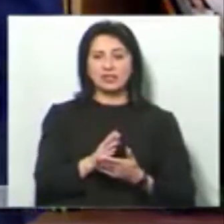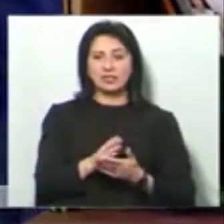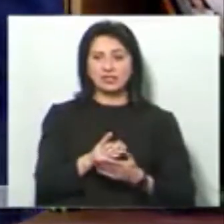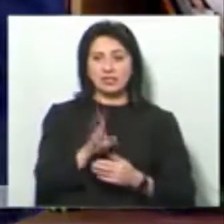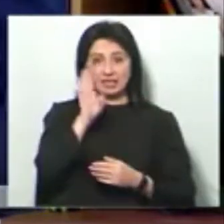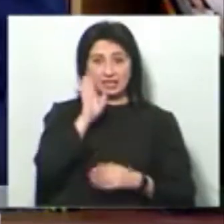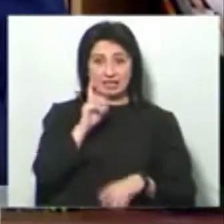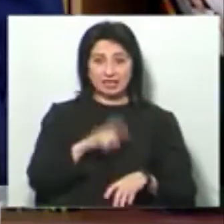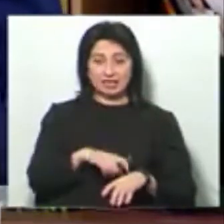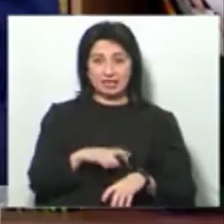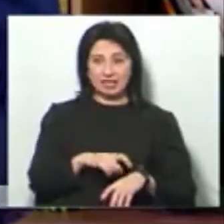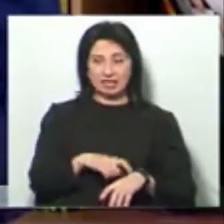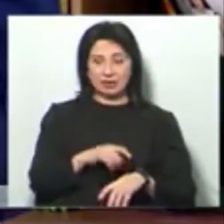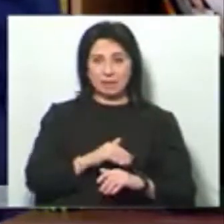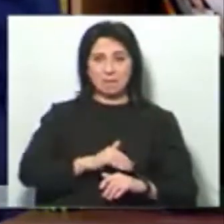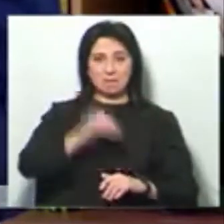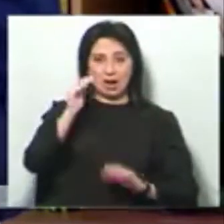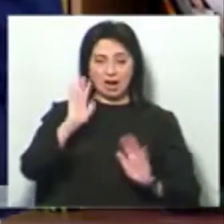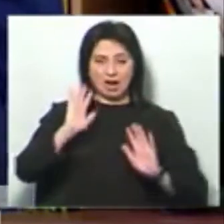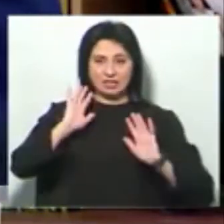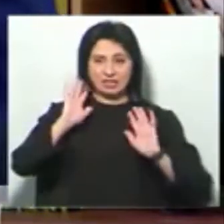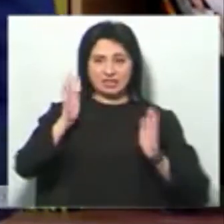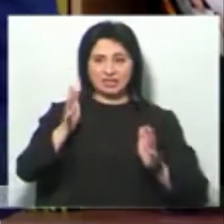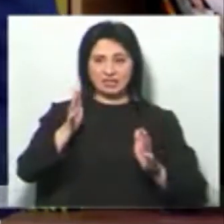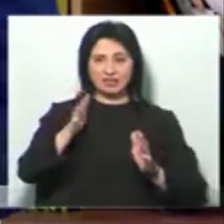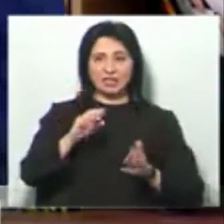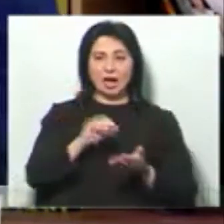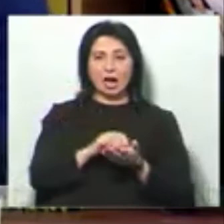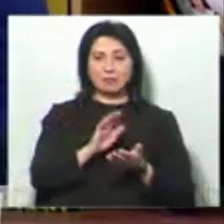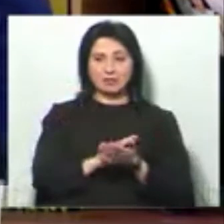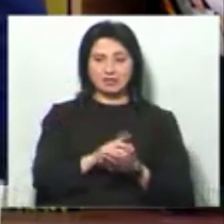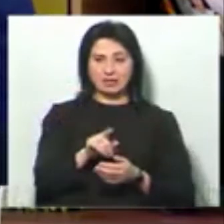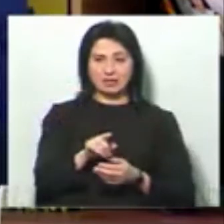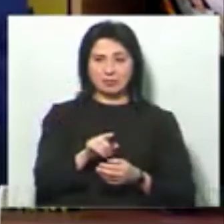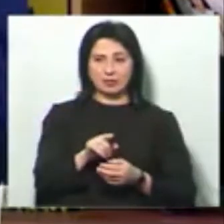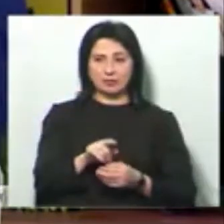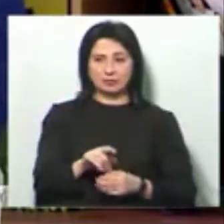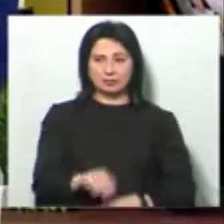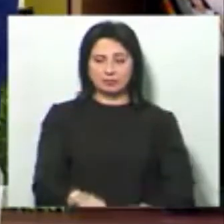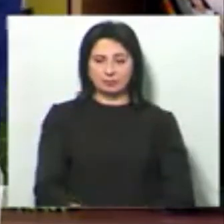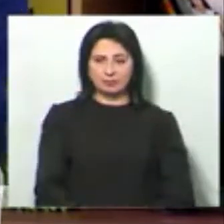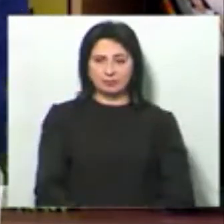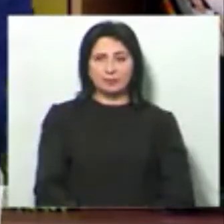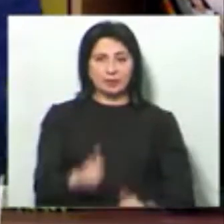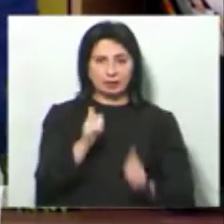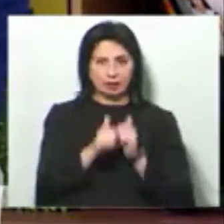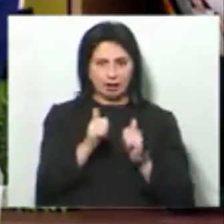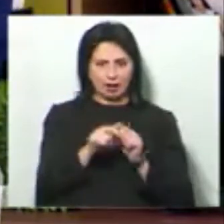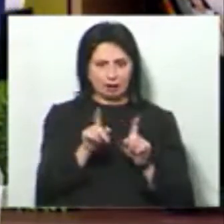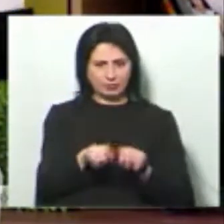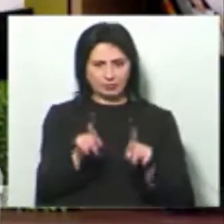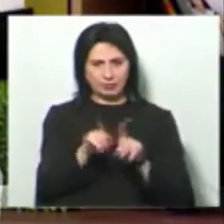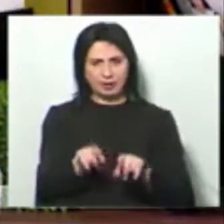დილის საათებში მაღალი არტერიული წნევა აფიქსირებენ ის თან რეგულარულად,